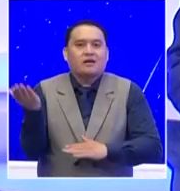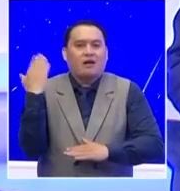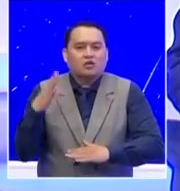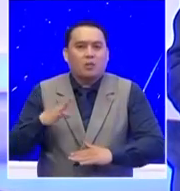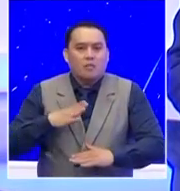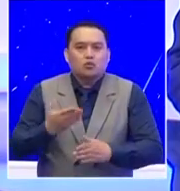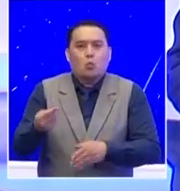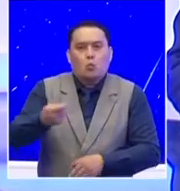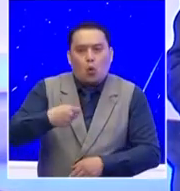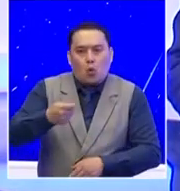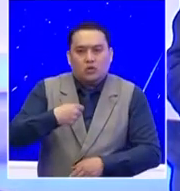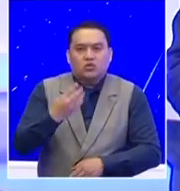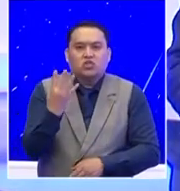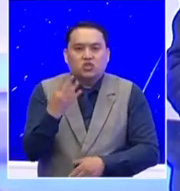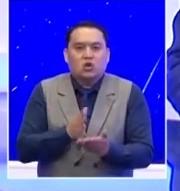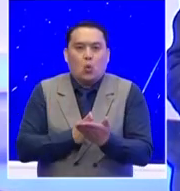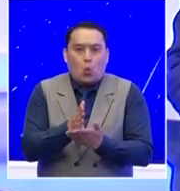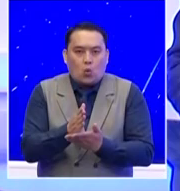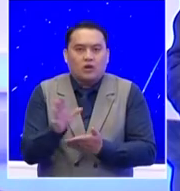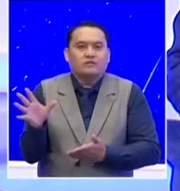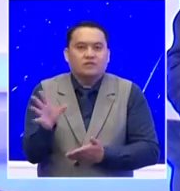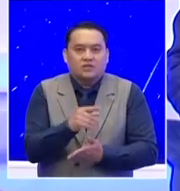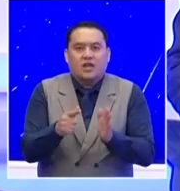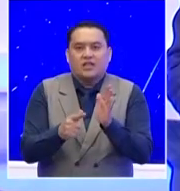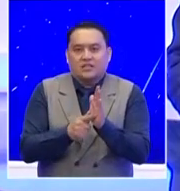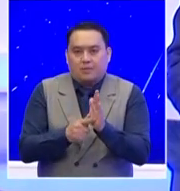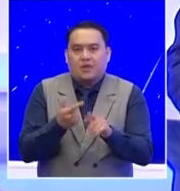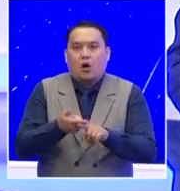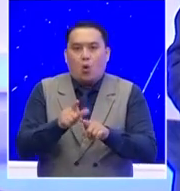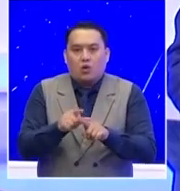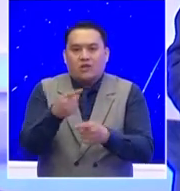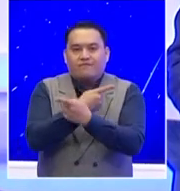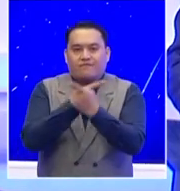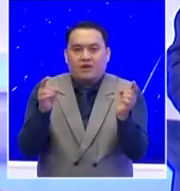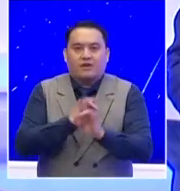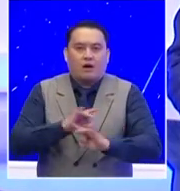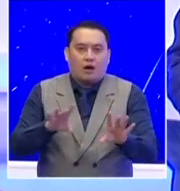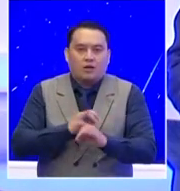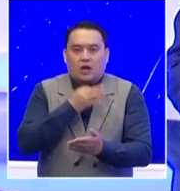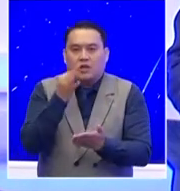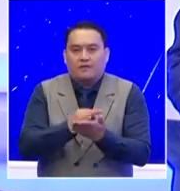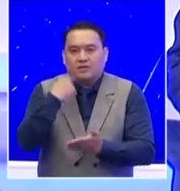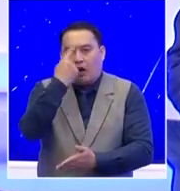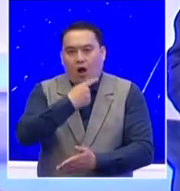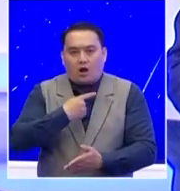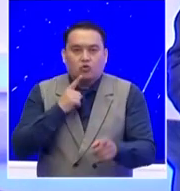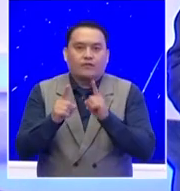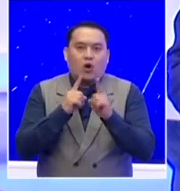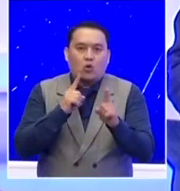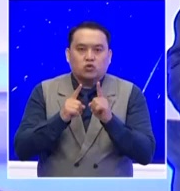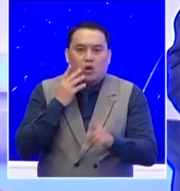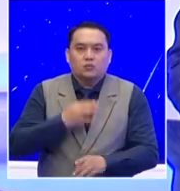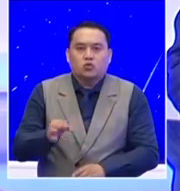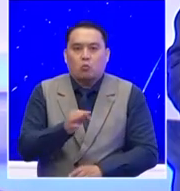претендовать на госпомощь могли 4 категории граждан, то теперь их 7. Такой информацией поделились ответственные лица в ходе брифинга на